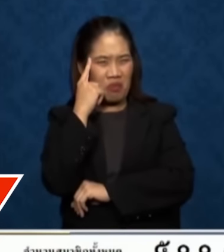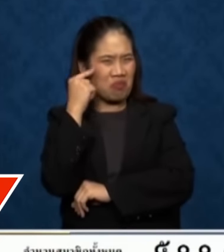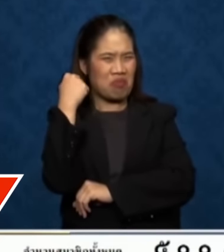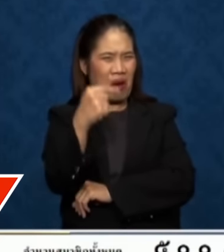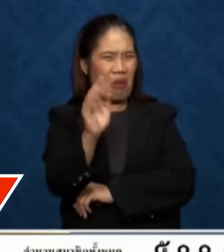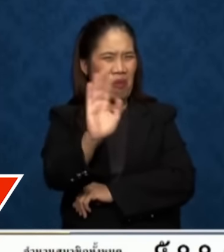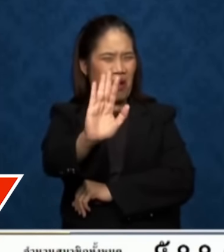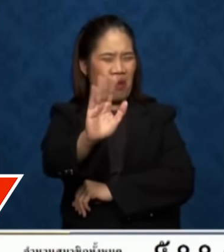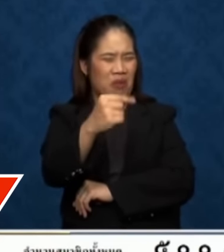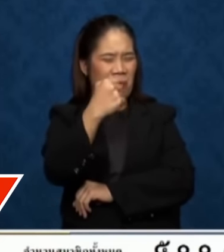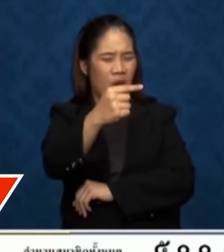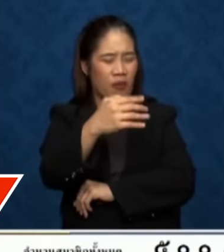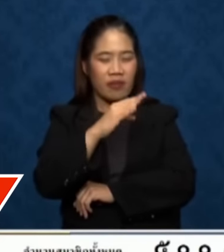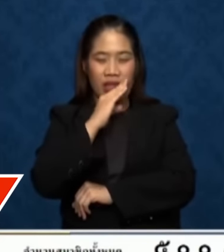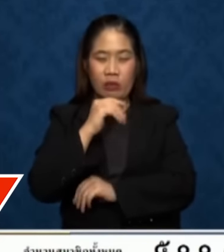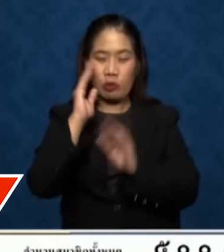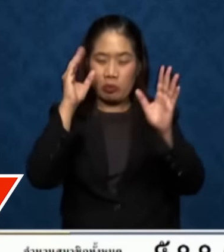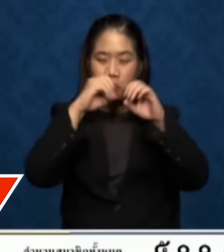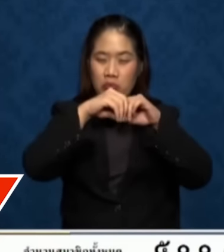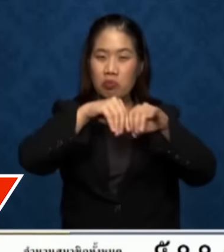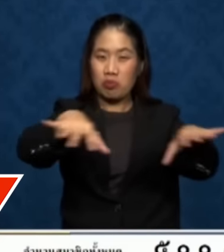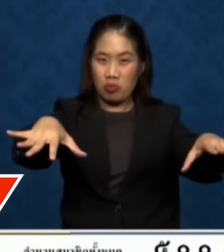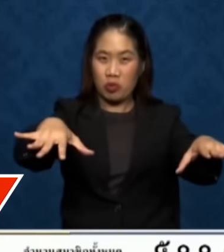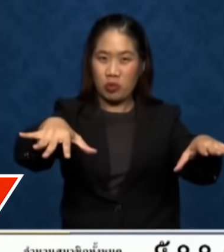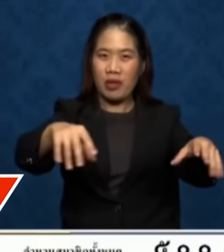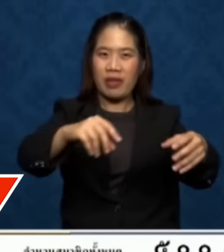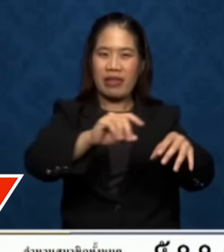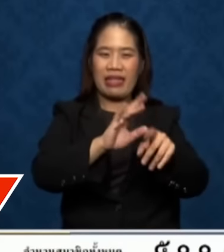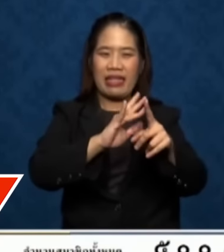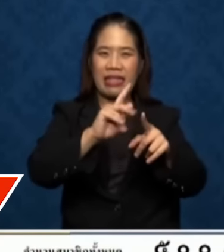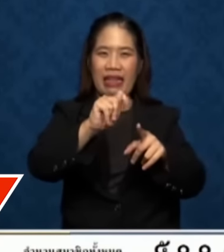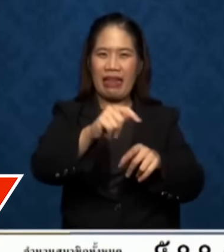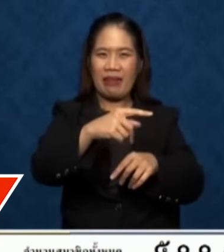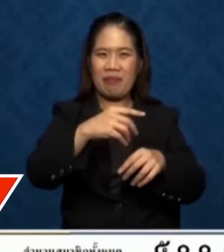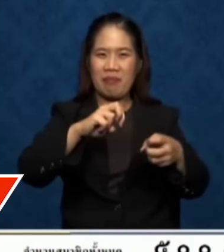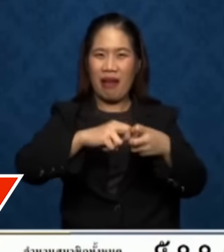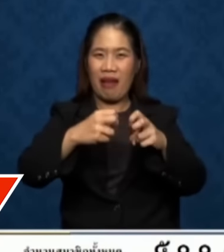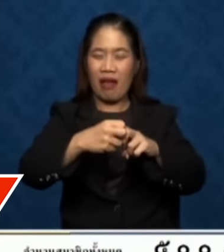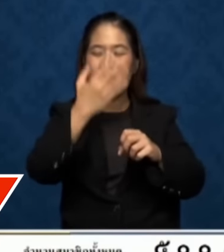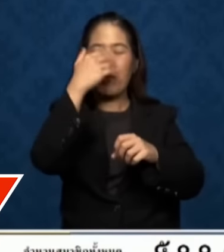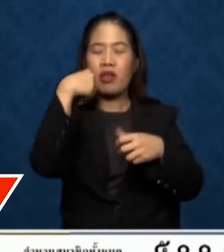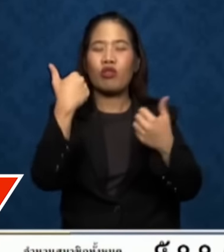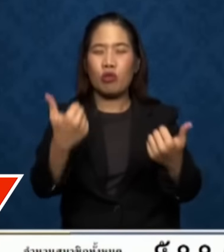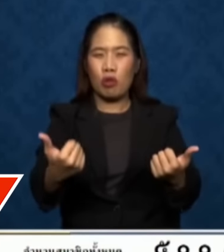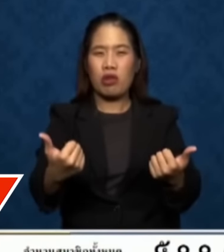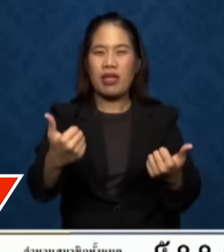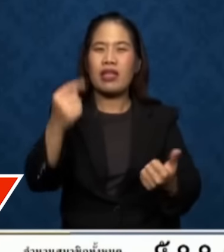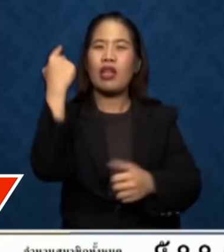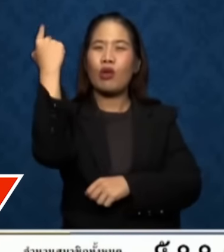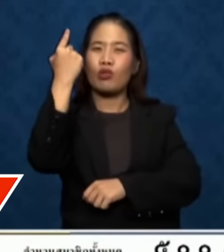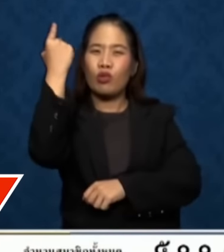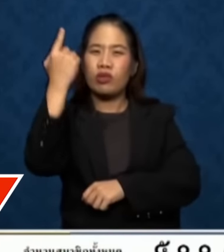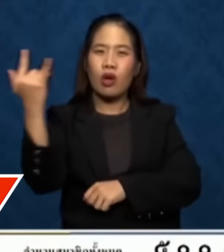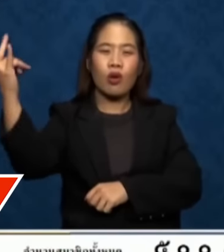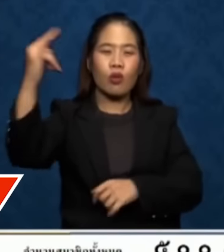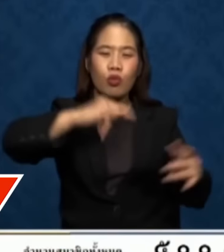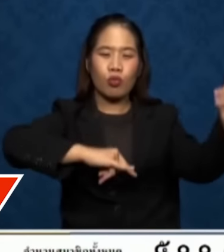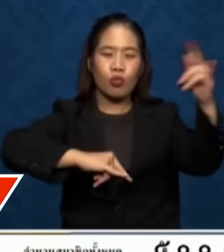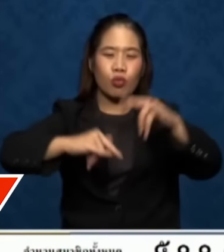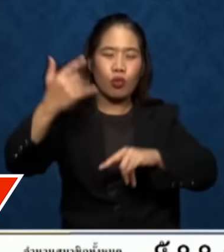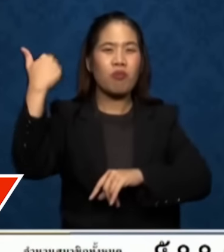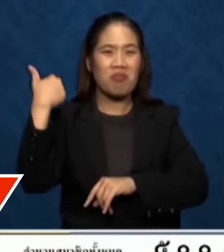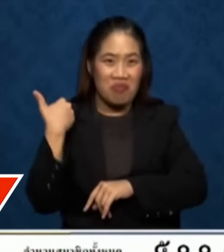มากกว่าบวกหากมีการประกาศภัยพิบัติขณะนี้นักท่องเที่ยวเริ่มฟื้นจากโควิด-19 แล้วเ